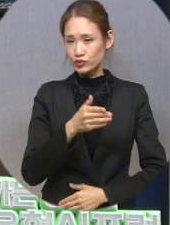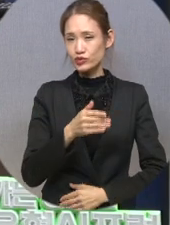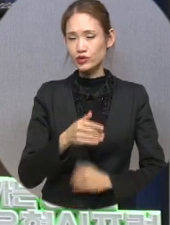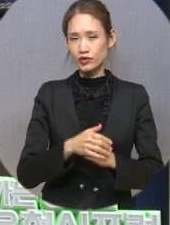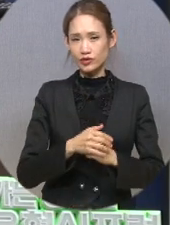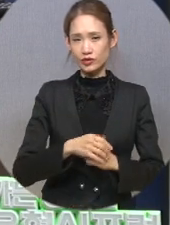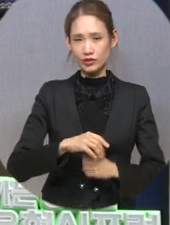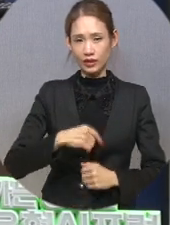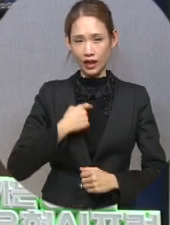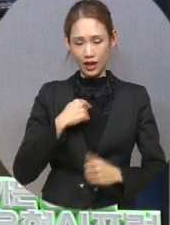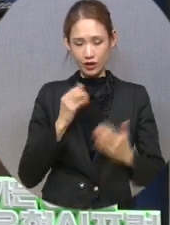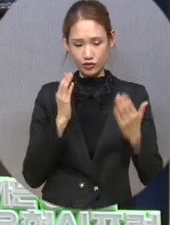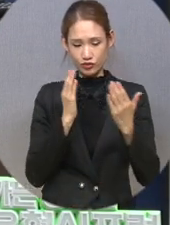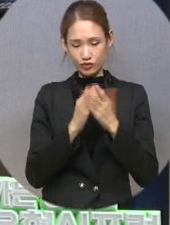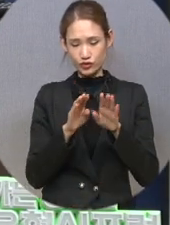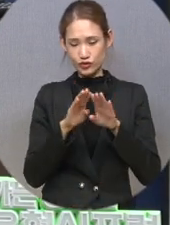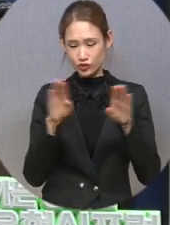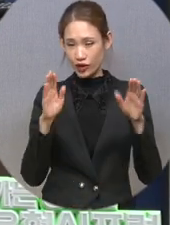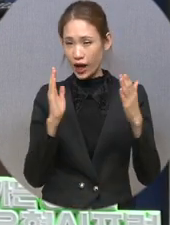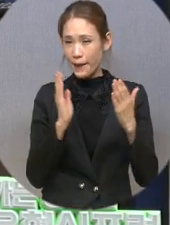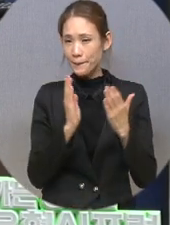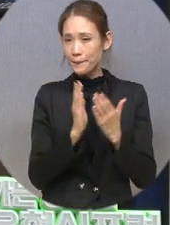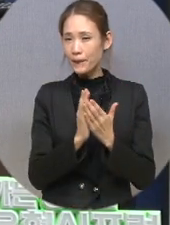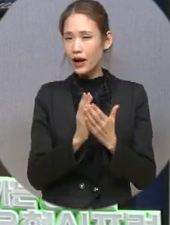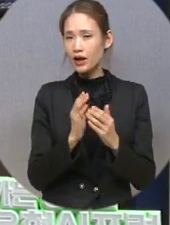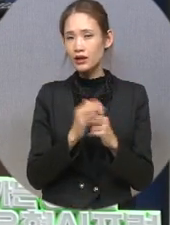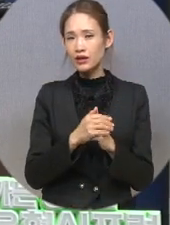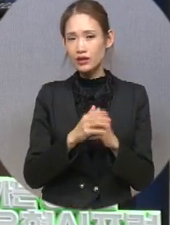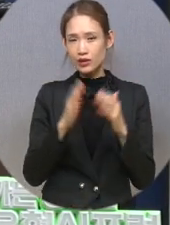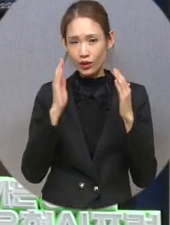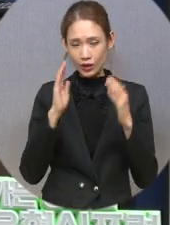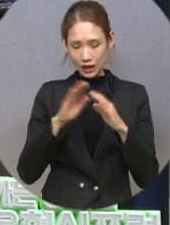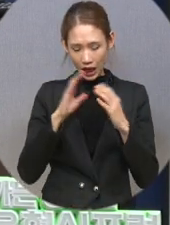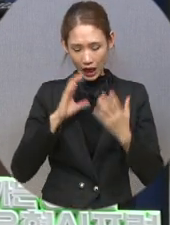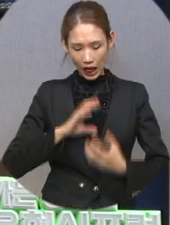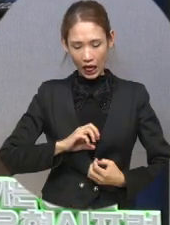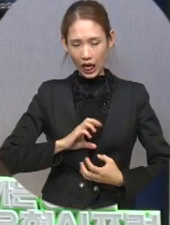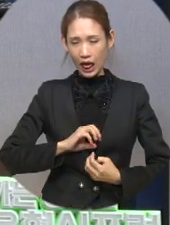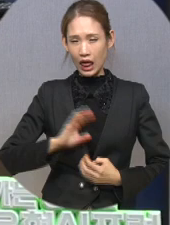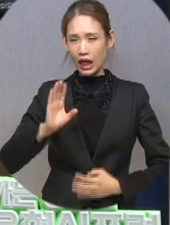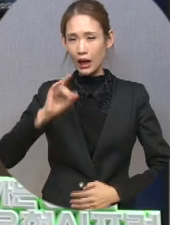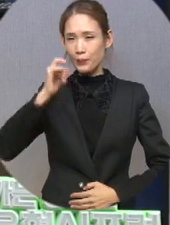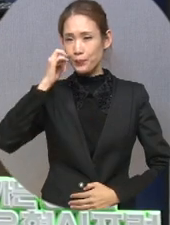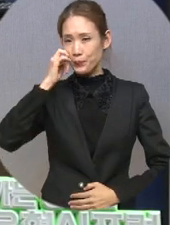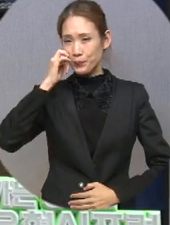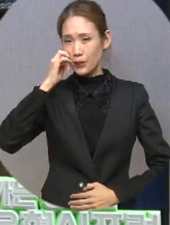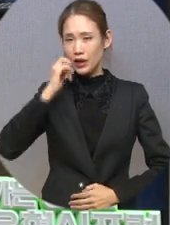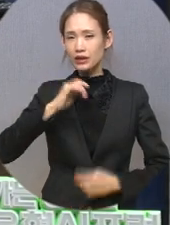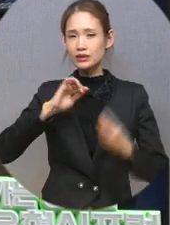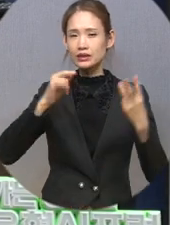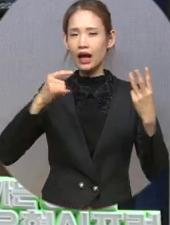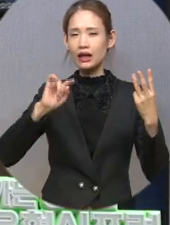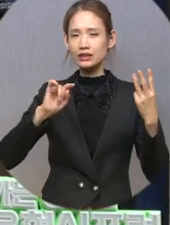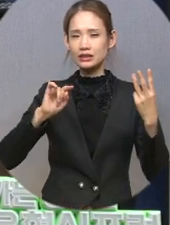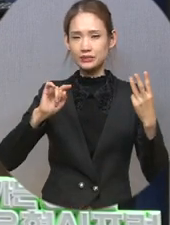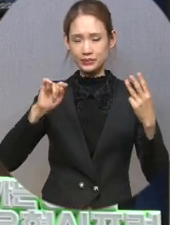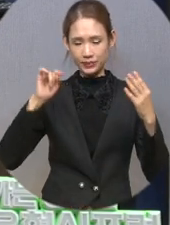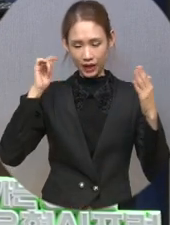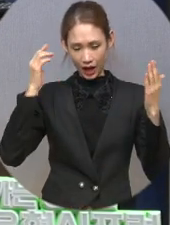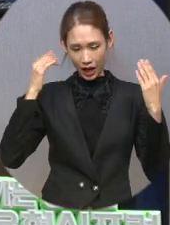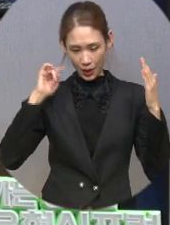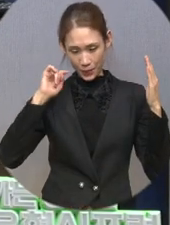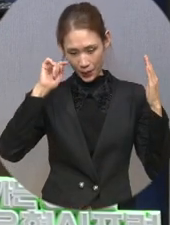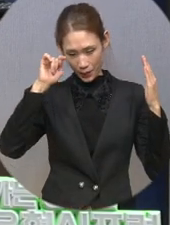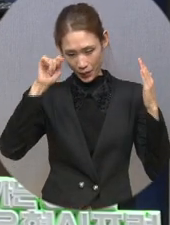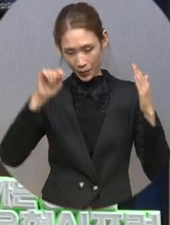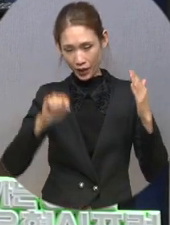자기 수준에 맞는 공부를 다 소화하지 못한 학생들이 상급 학교에 진급을 하면서 점점